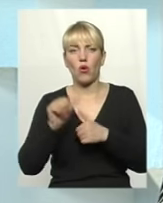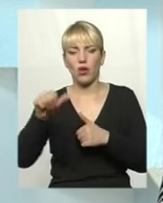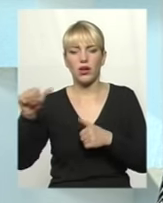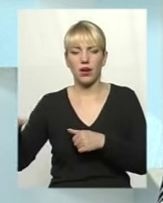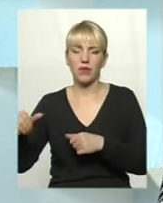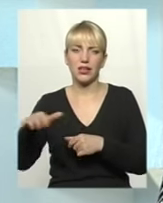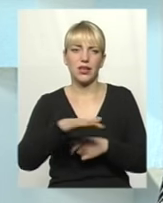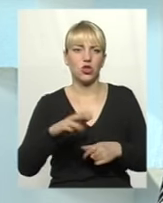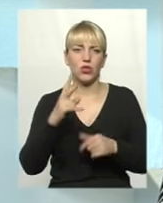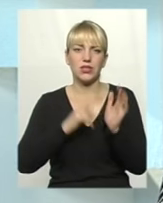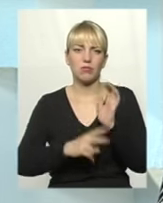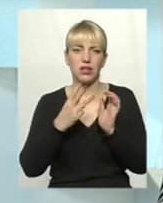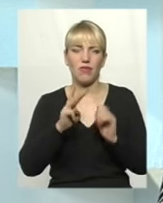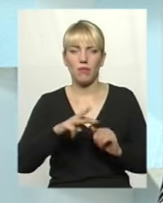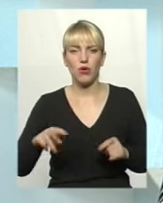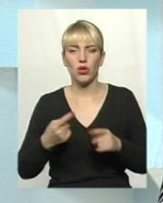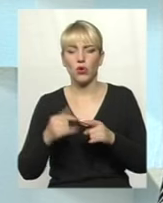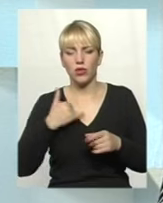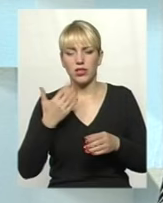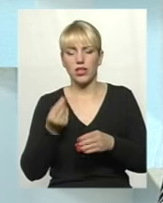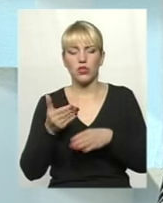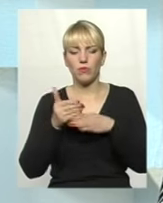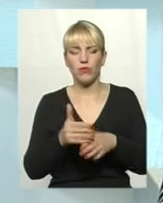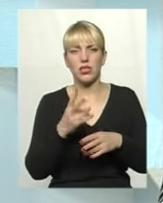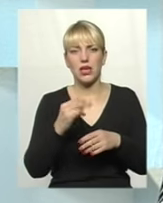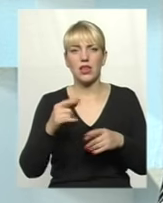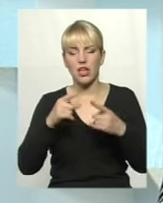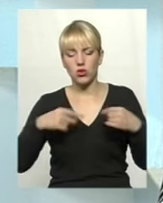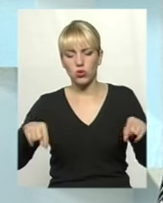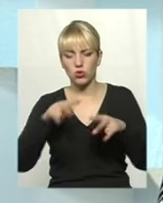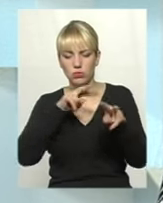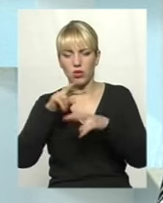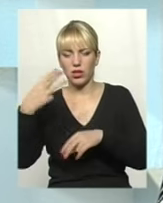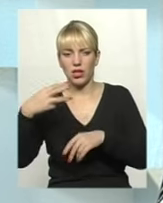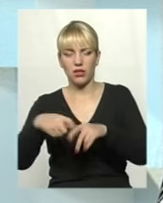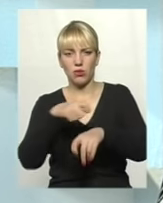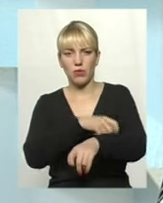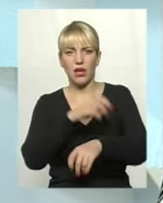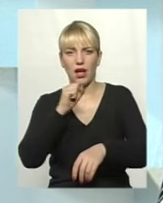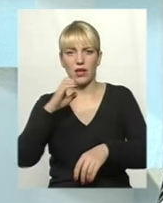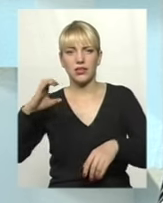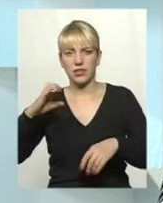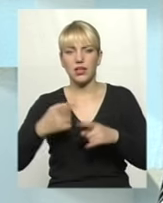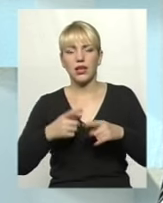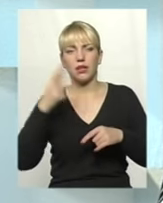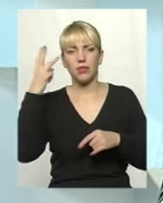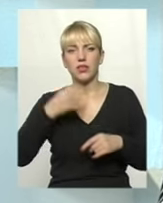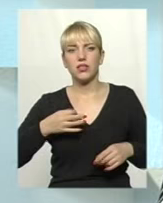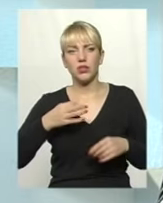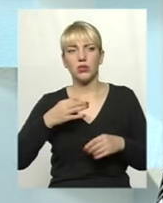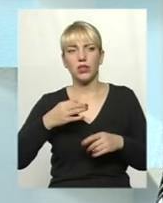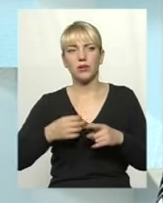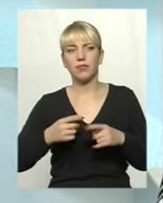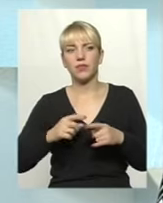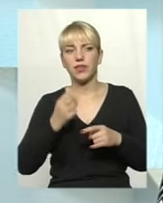мільйони. У нас є субвенція на зону спостереження 30-кілометрову Хмельницької атомної електростанції, 13,3